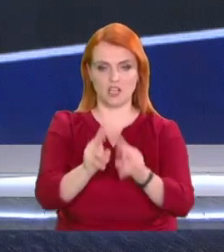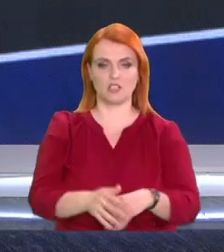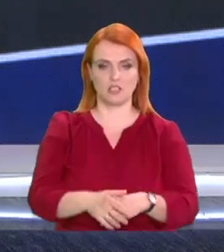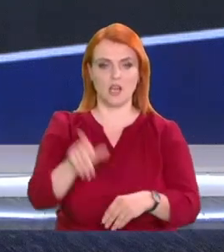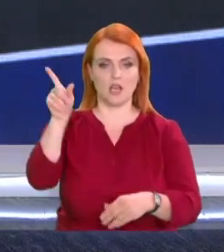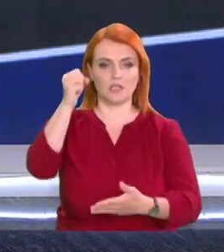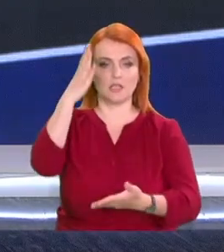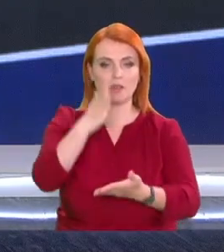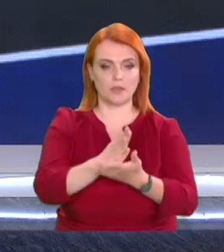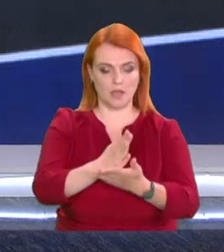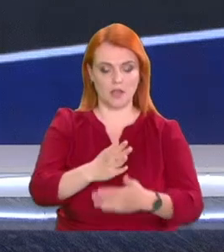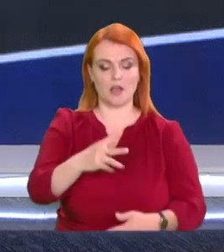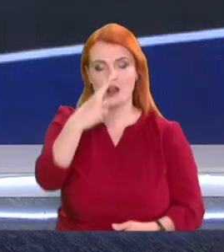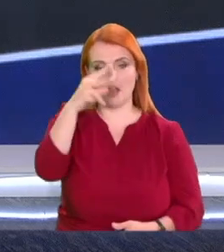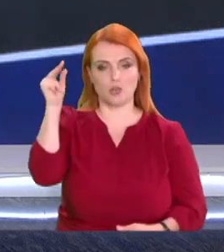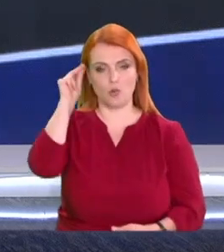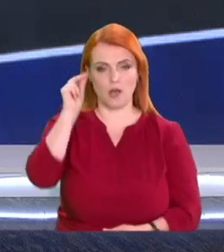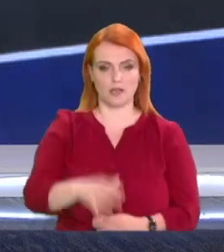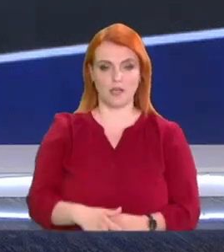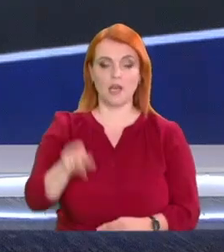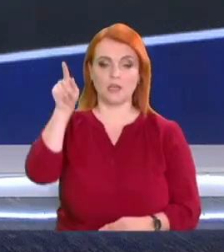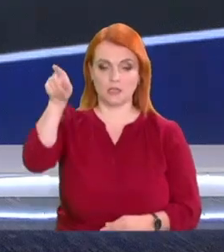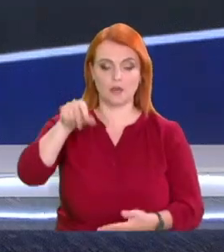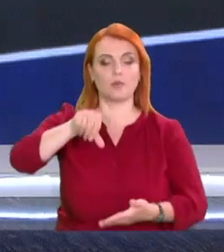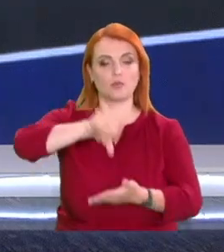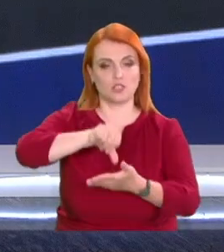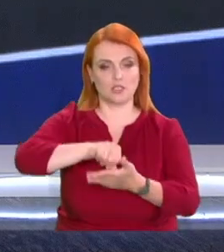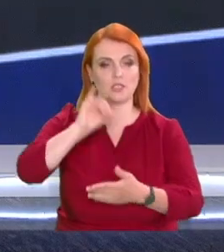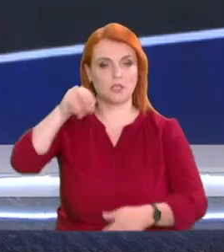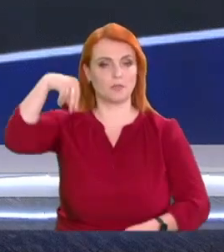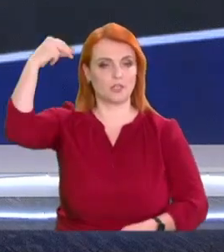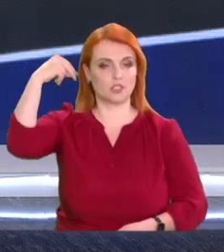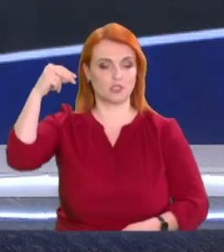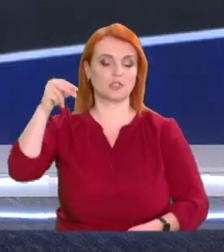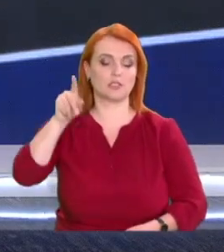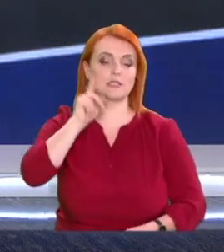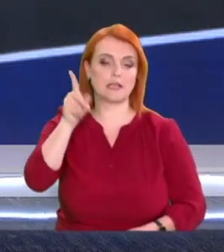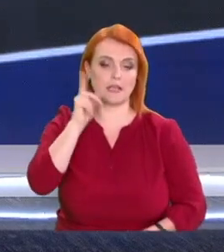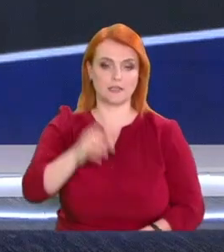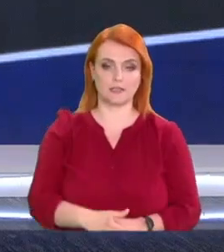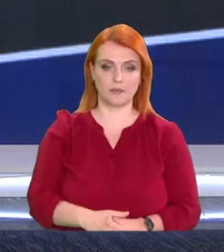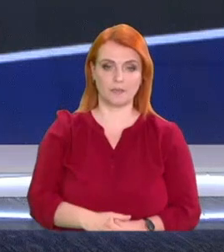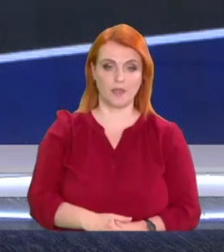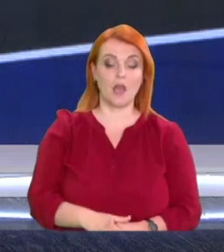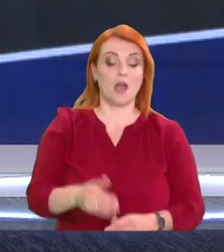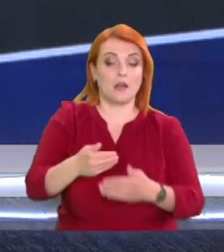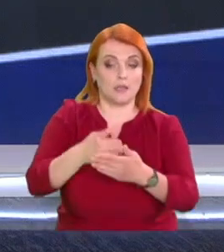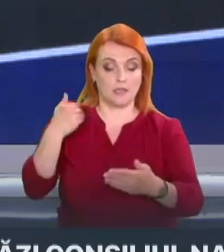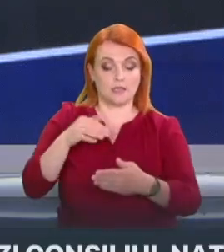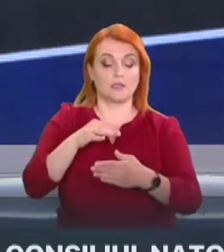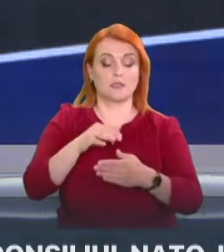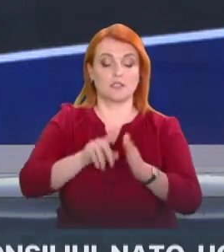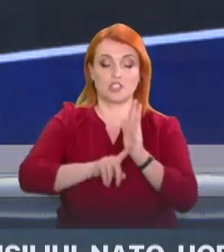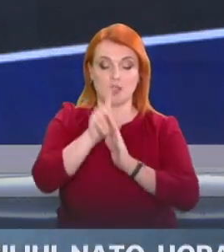și președintele ucrainean, Volodymyr Zelensky, au avut o întrevedere cu puțin timp în urmă, chiar înainte de prima reuniune a